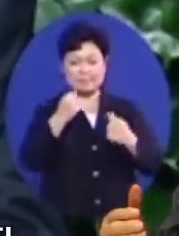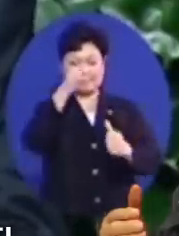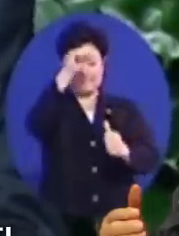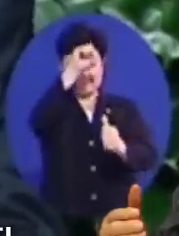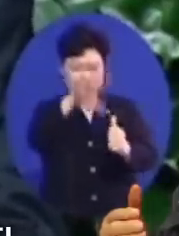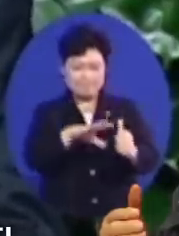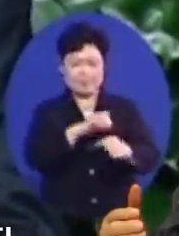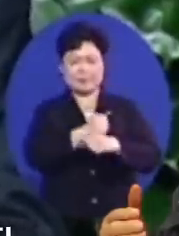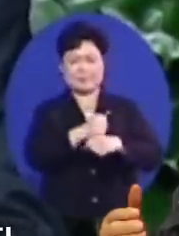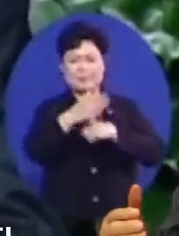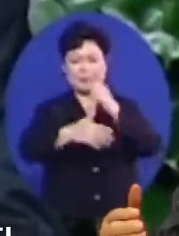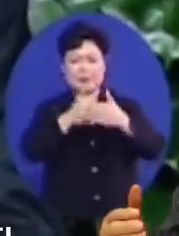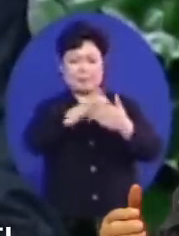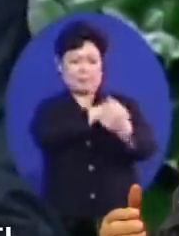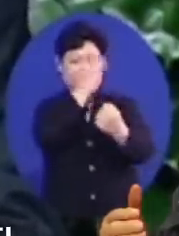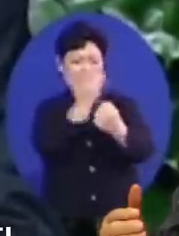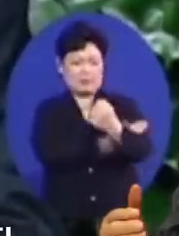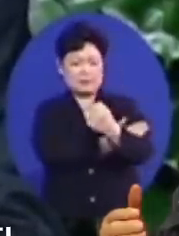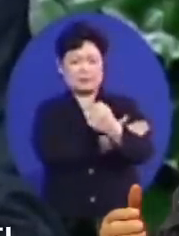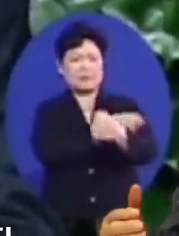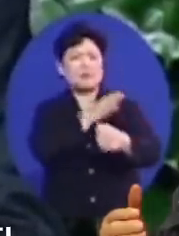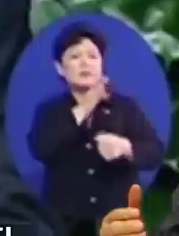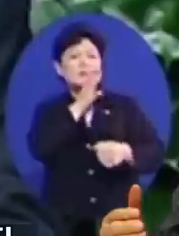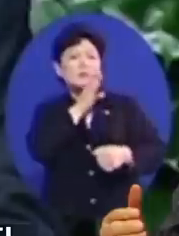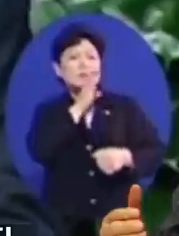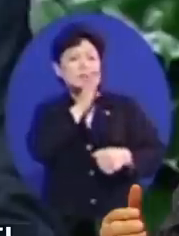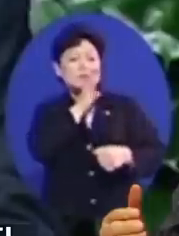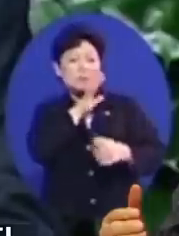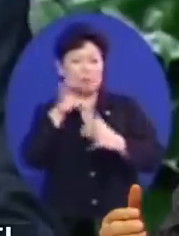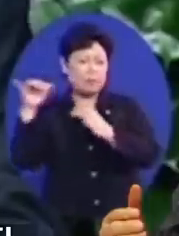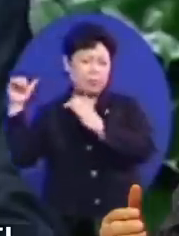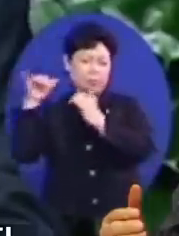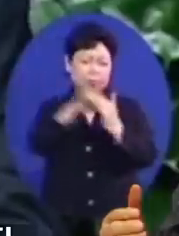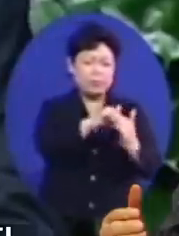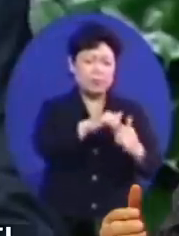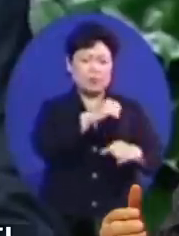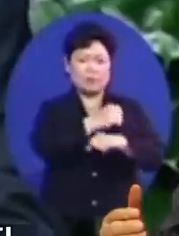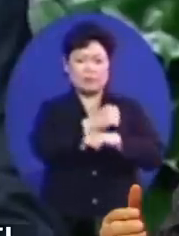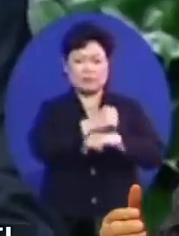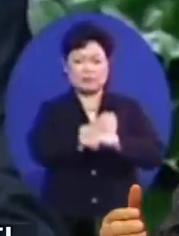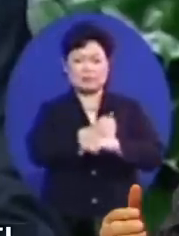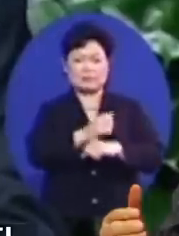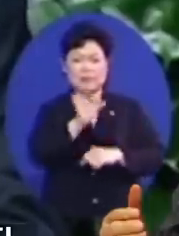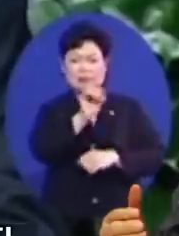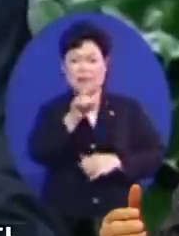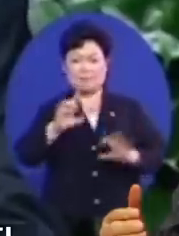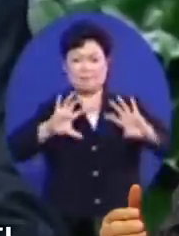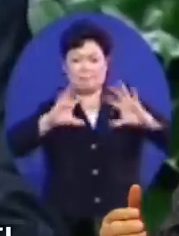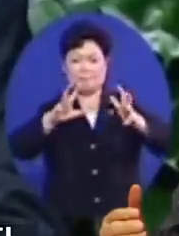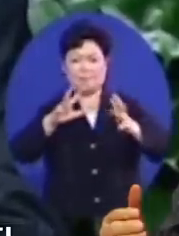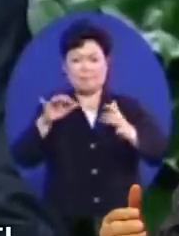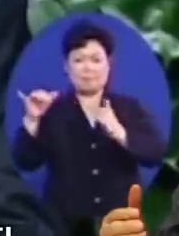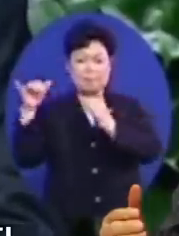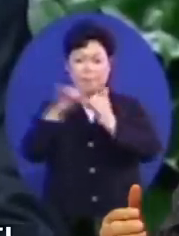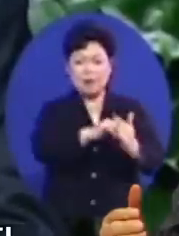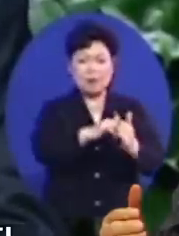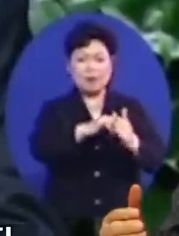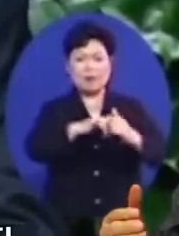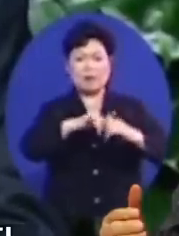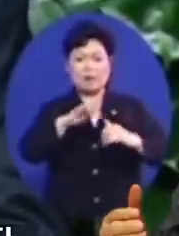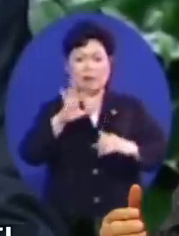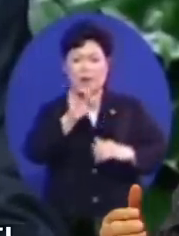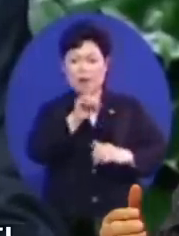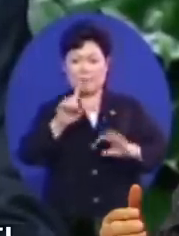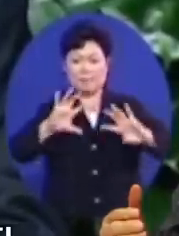임하였었습니다. 하나님의 능력에 의해서 질풍같이 쳐들어가서 아말렉을 치는데 초계같이